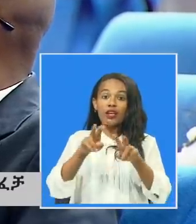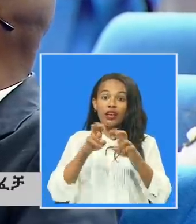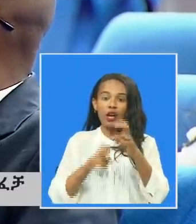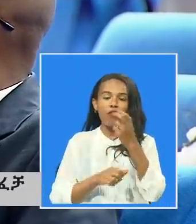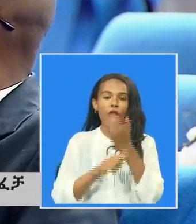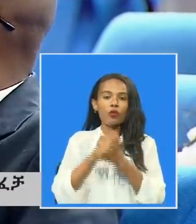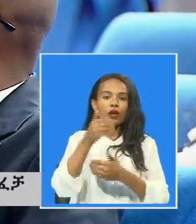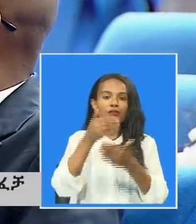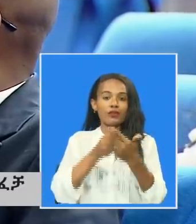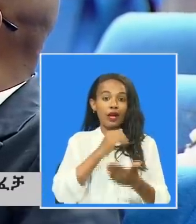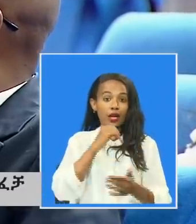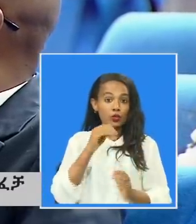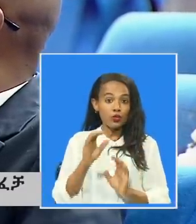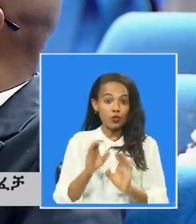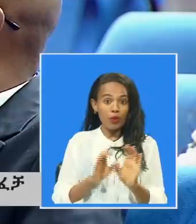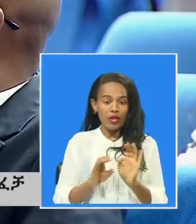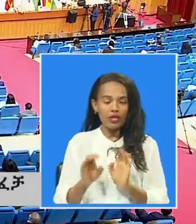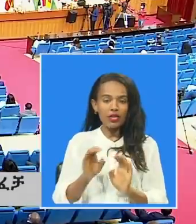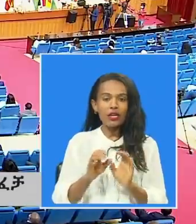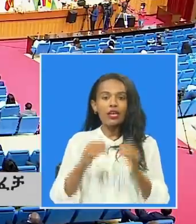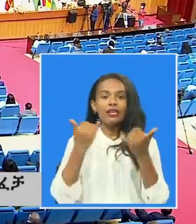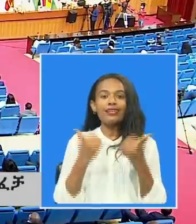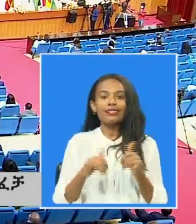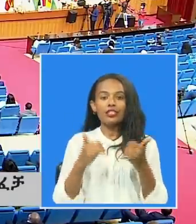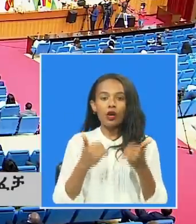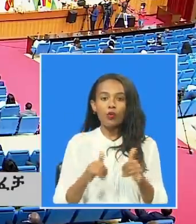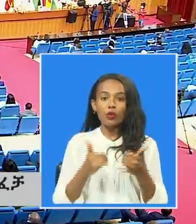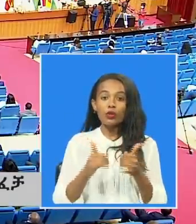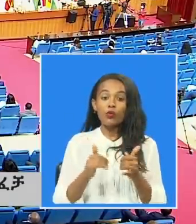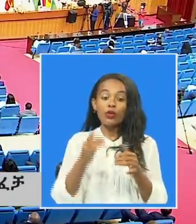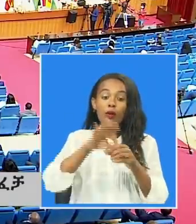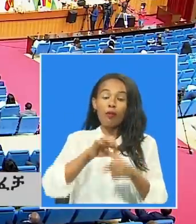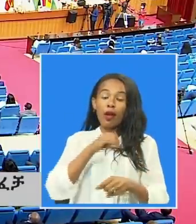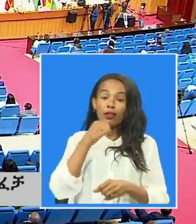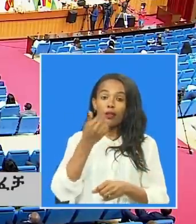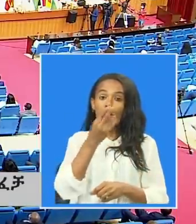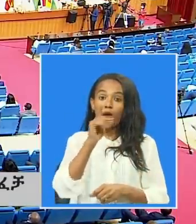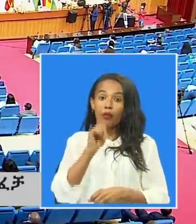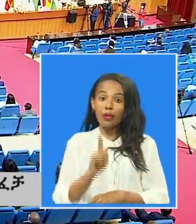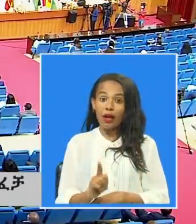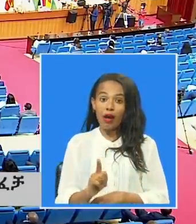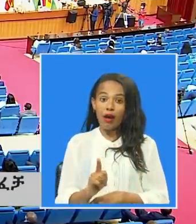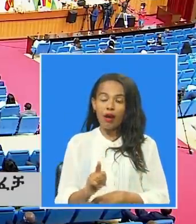ጉዳት እንዳያደርሱ በማድረግ ለተጫወተው የማይተካ ሚና